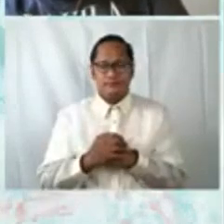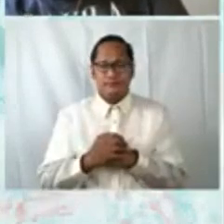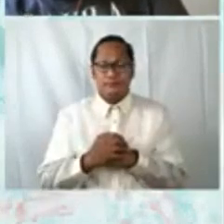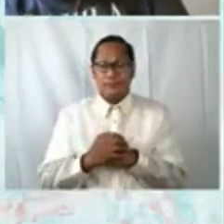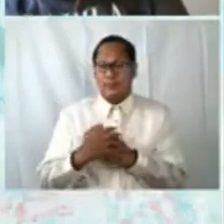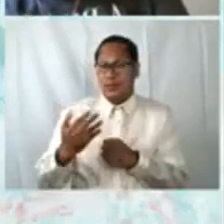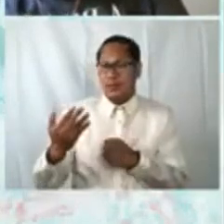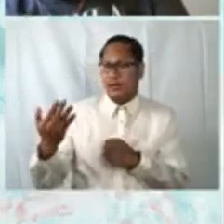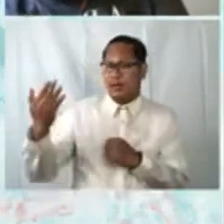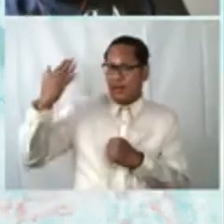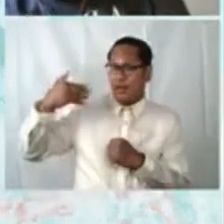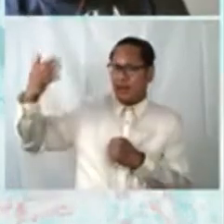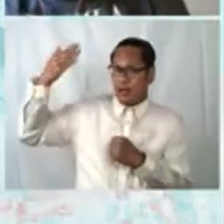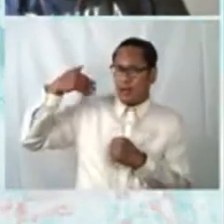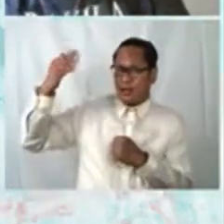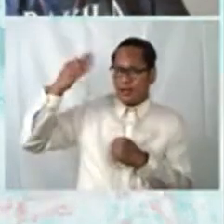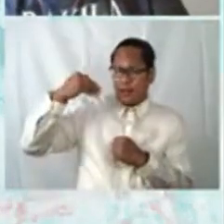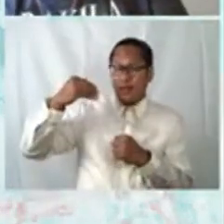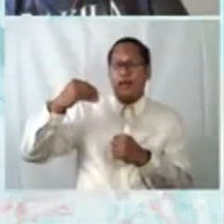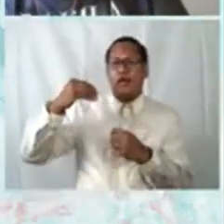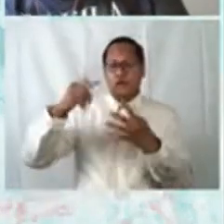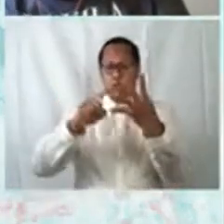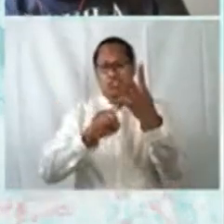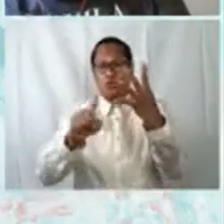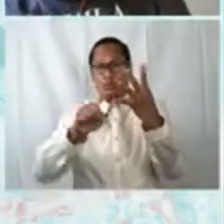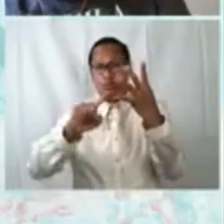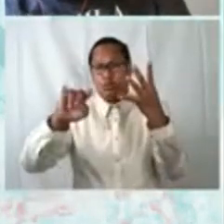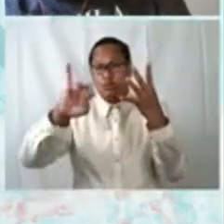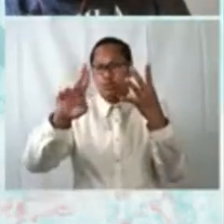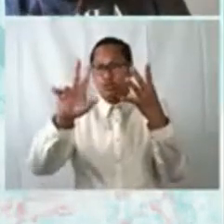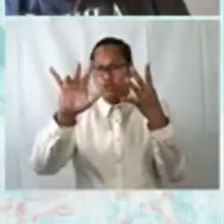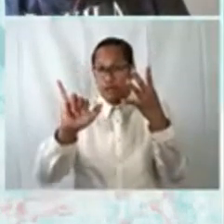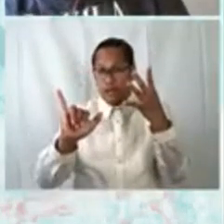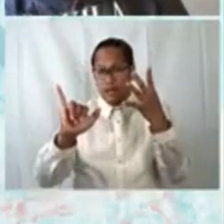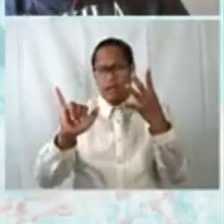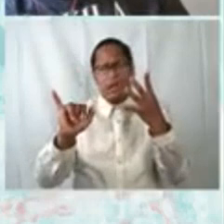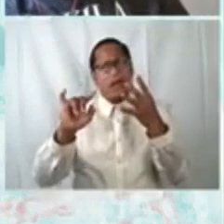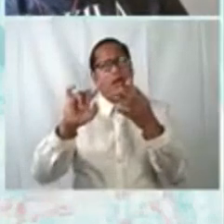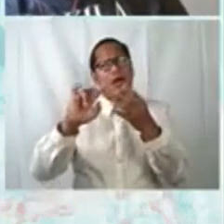Noong mga last days of July, around 200